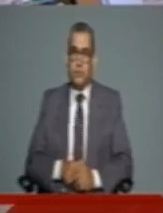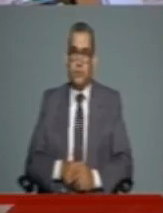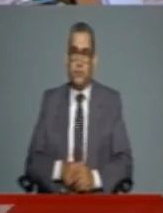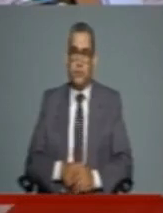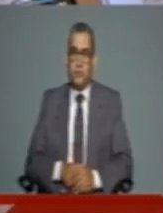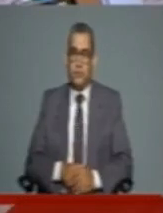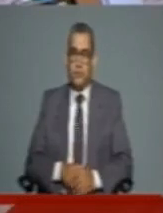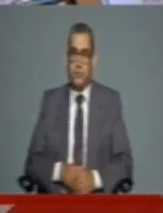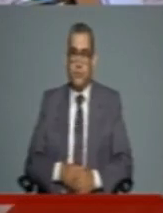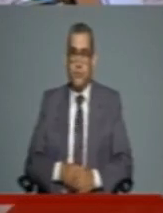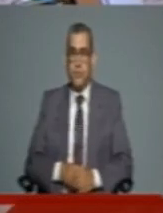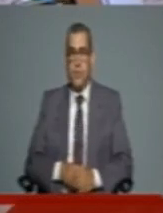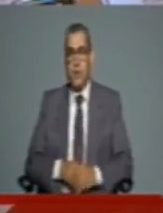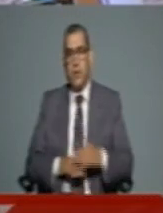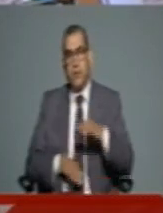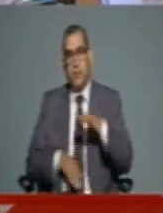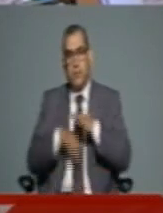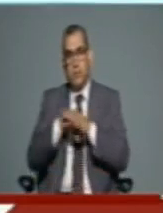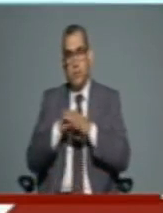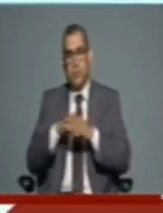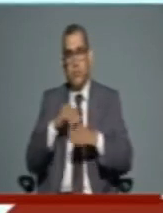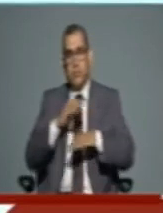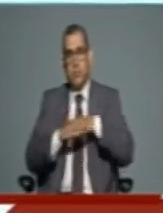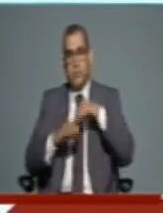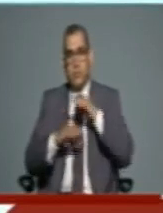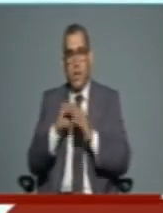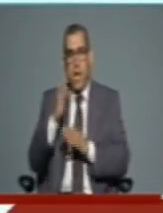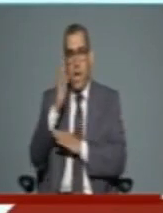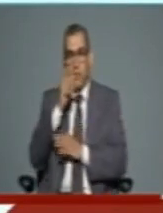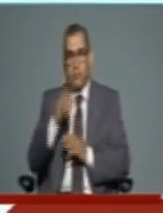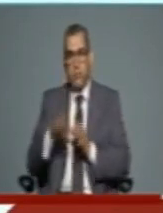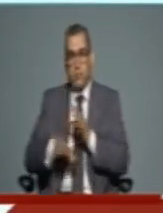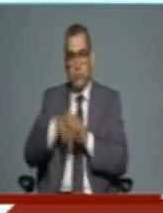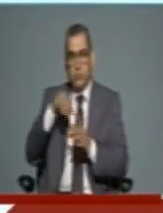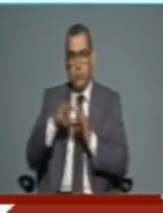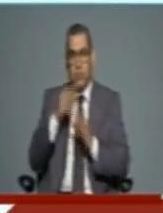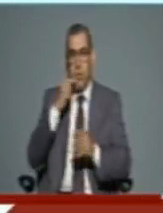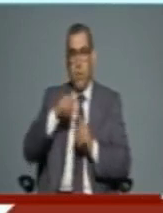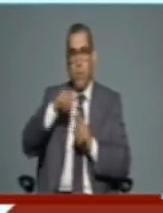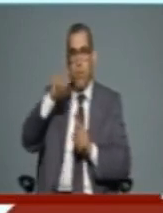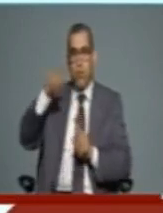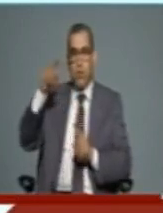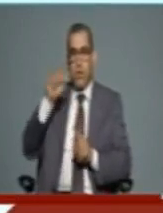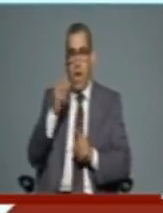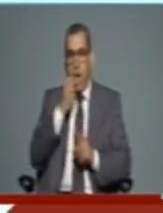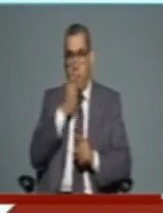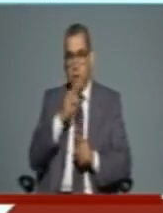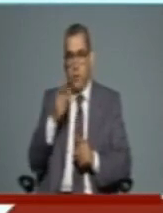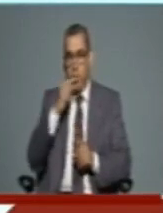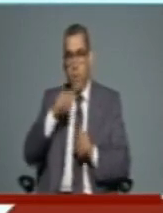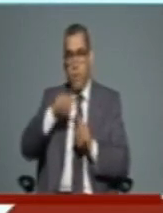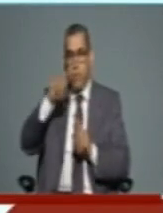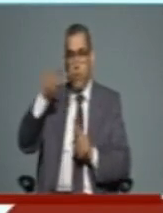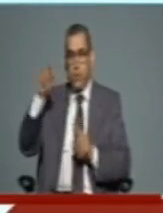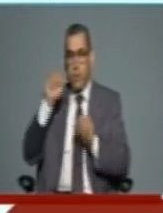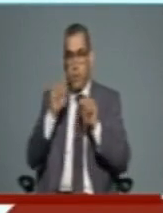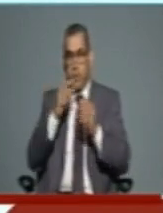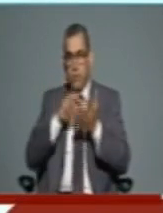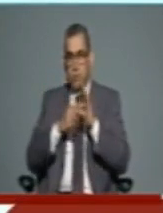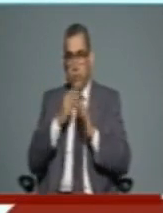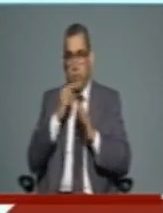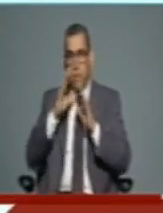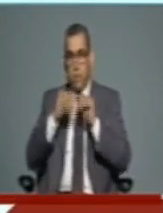قمة البنية الأساسية وهي إنشاء البورصة السلعية. البورصة السلعية مصر كانت مشهورة